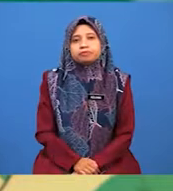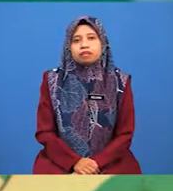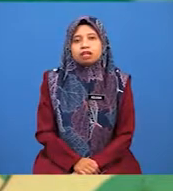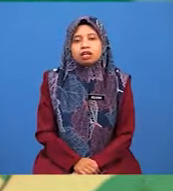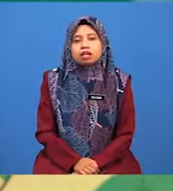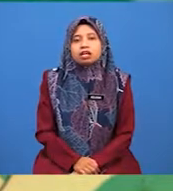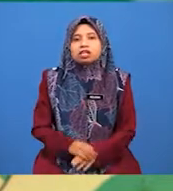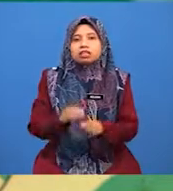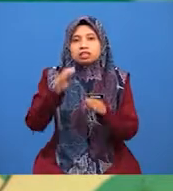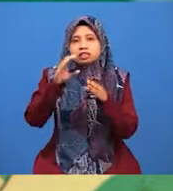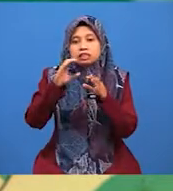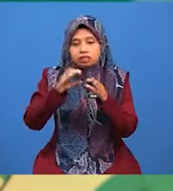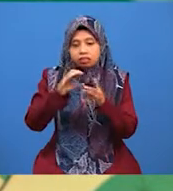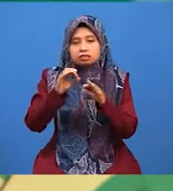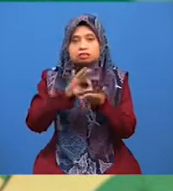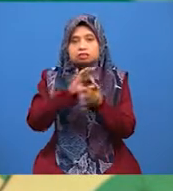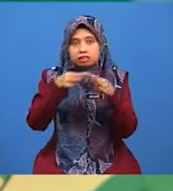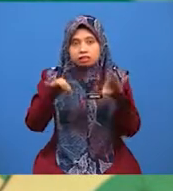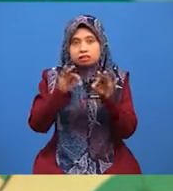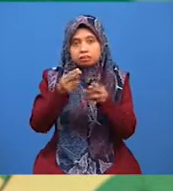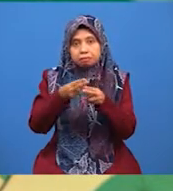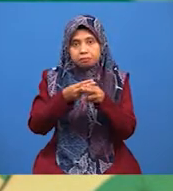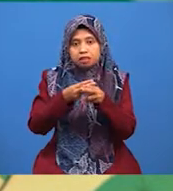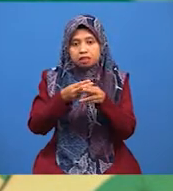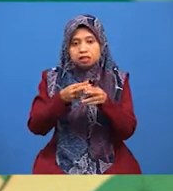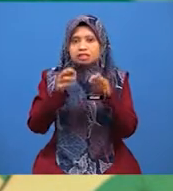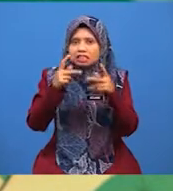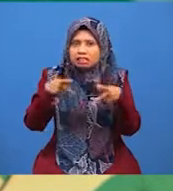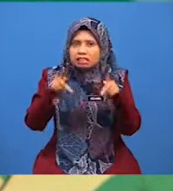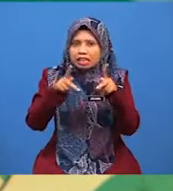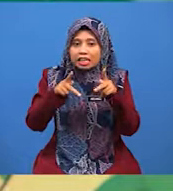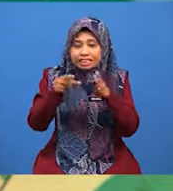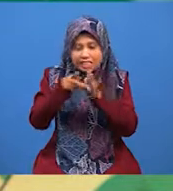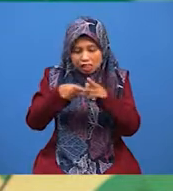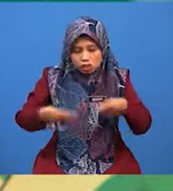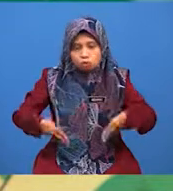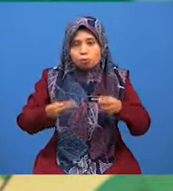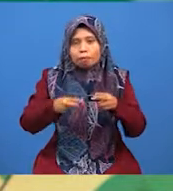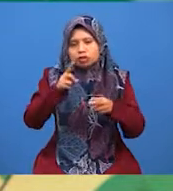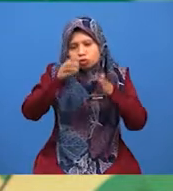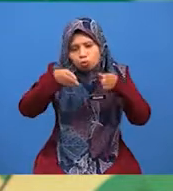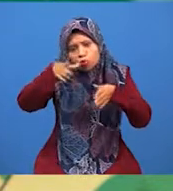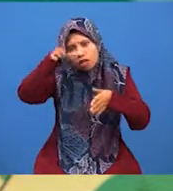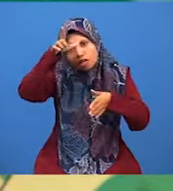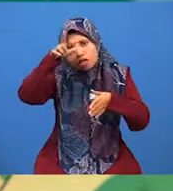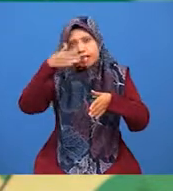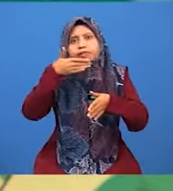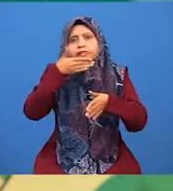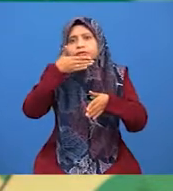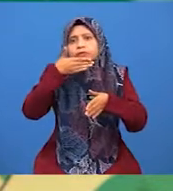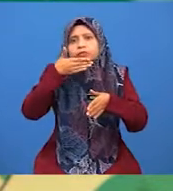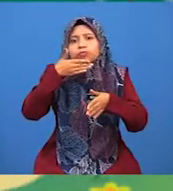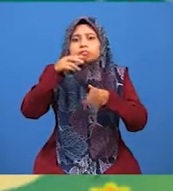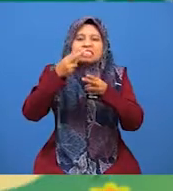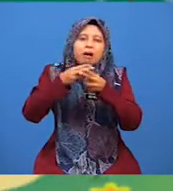Cerpen Legasi Tapai Ubi mengisahkan kehidupan seorang pemuda yang bernama